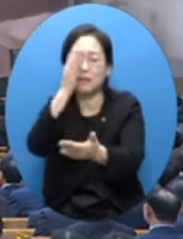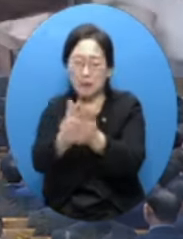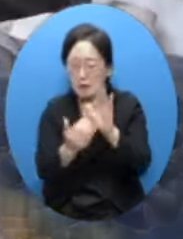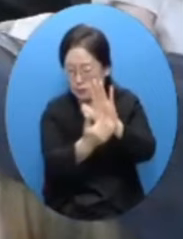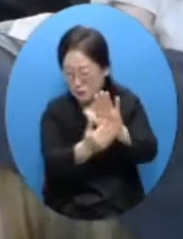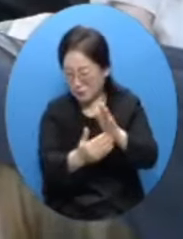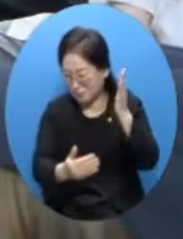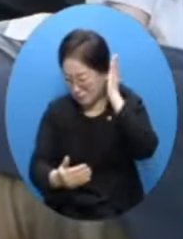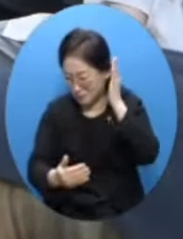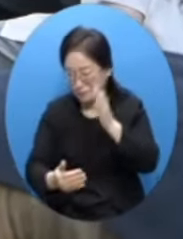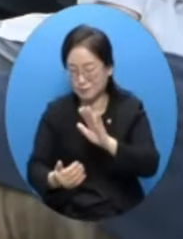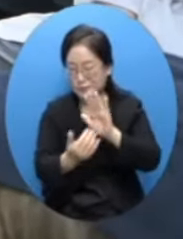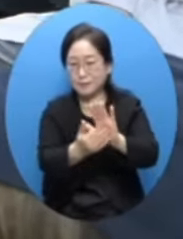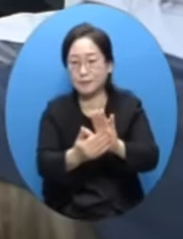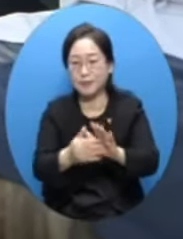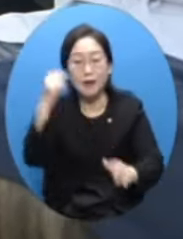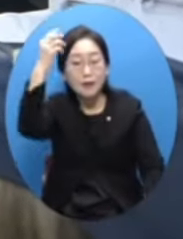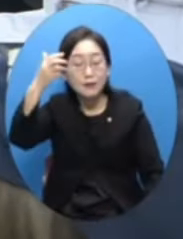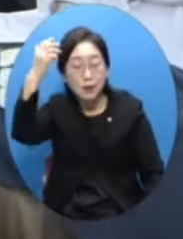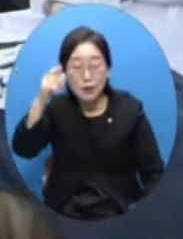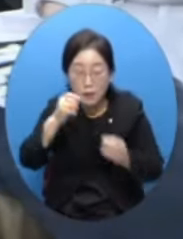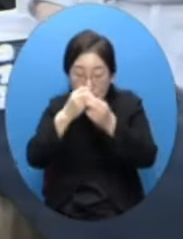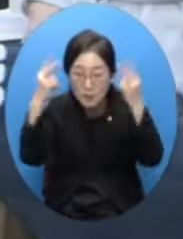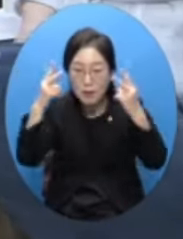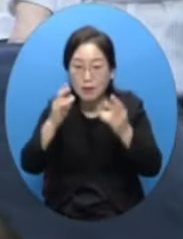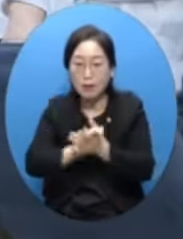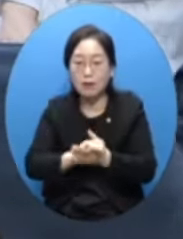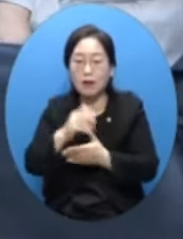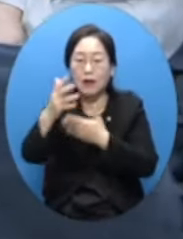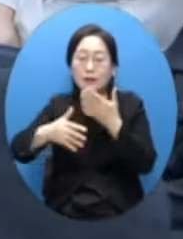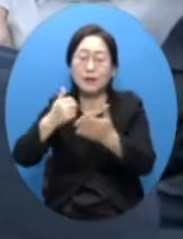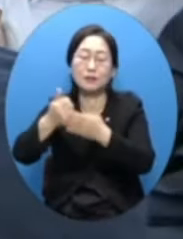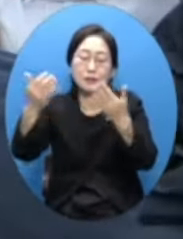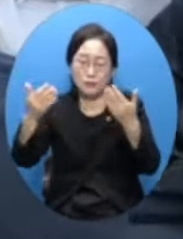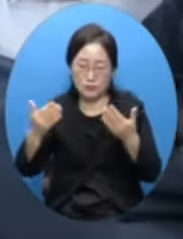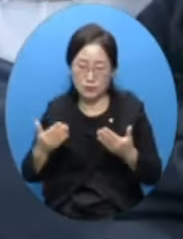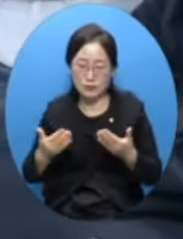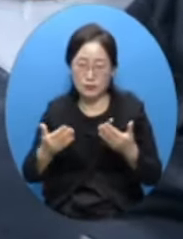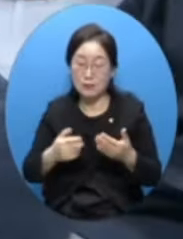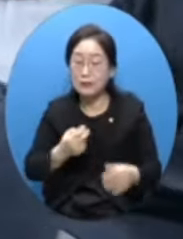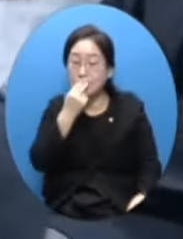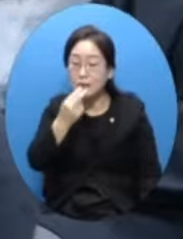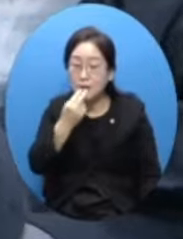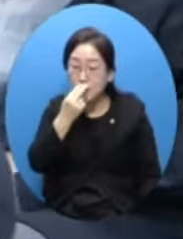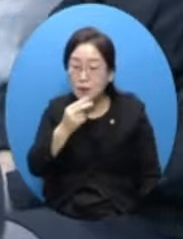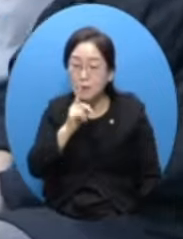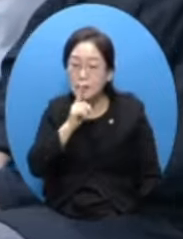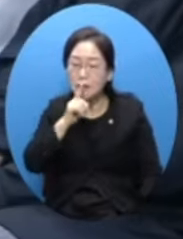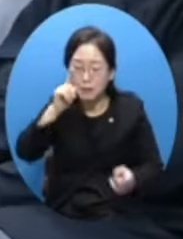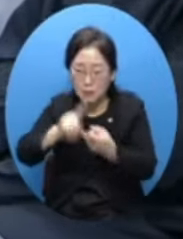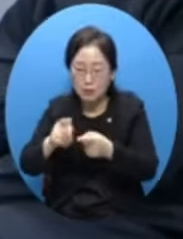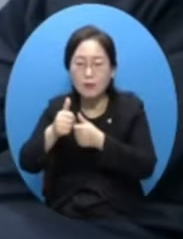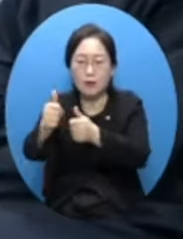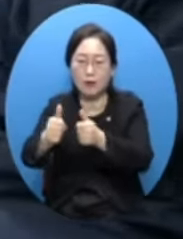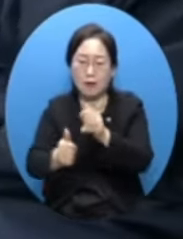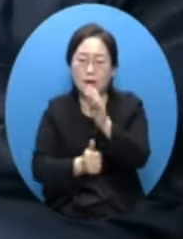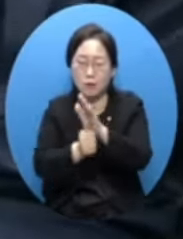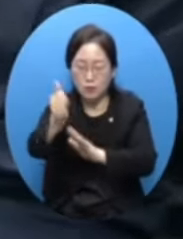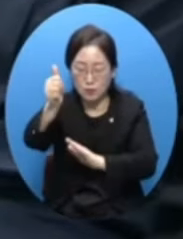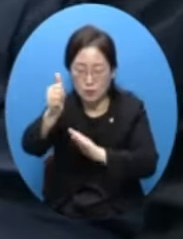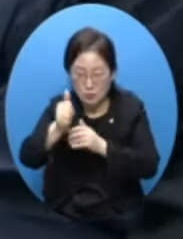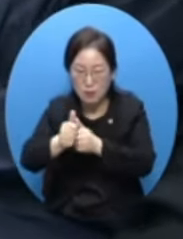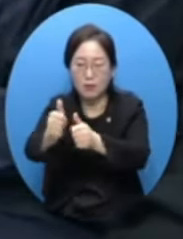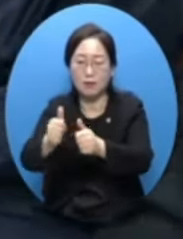닫아버리고 영적으로 끼어 있어서 늘 주님이 주시는 생명의 음성을 듣기를 바랍니다. 소망의 음성을 듣기를